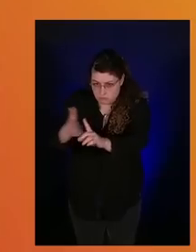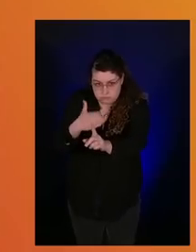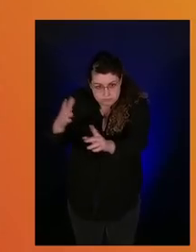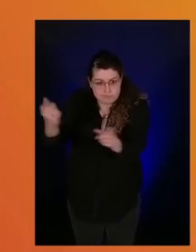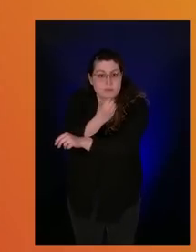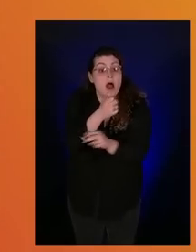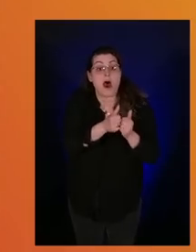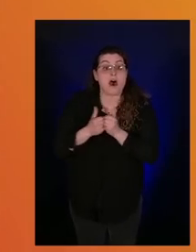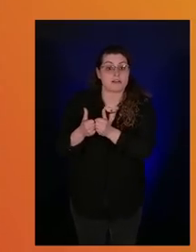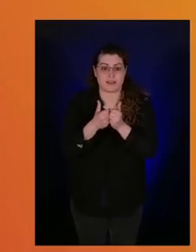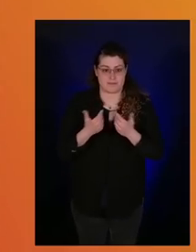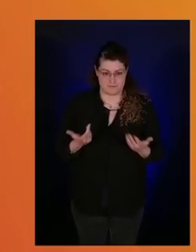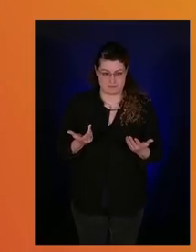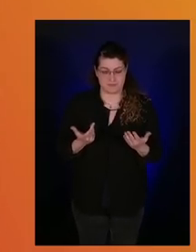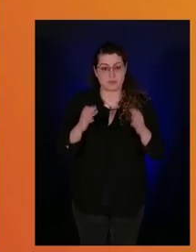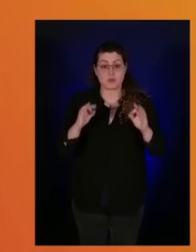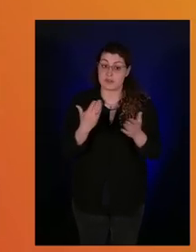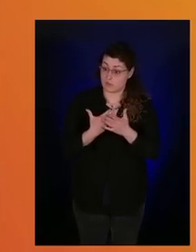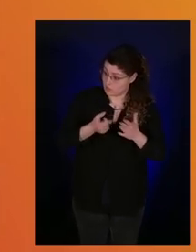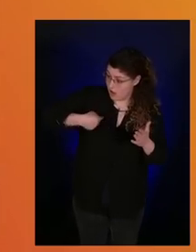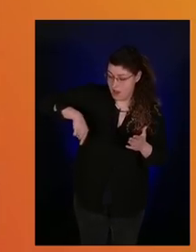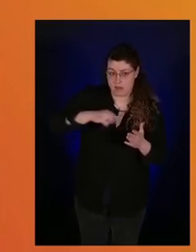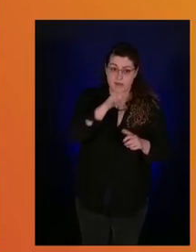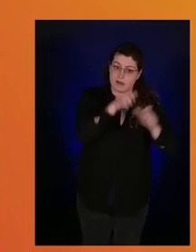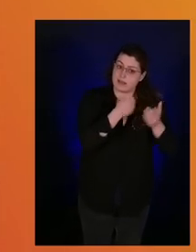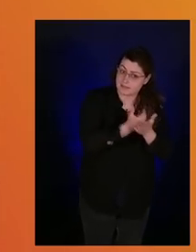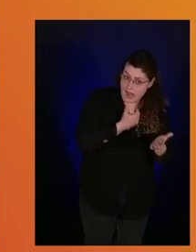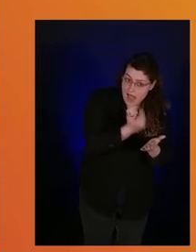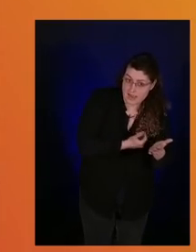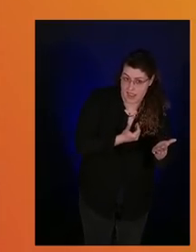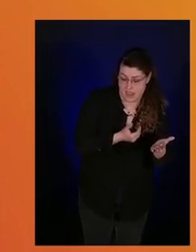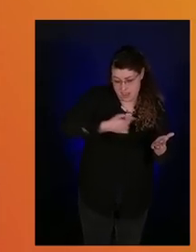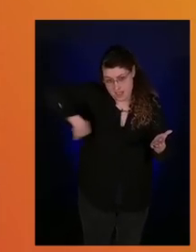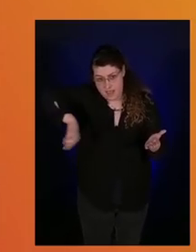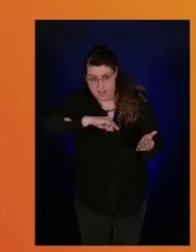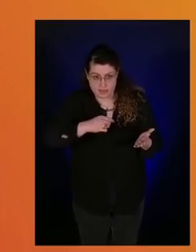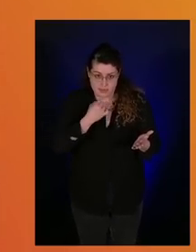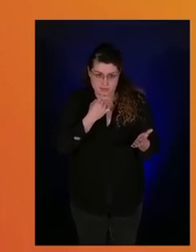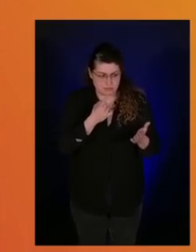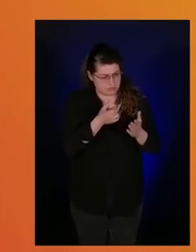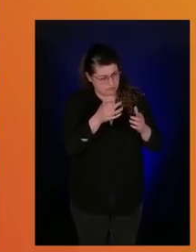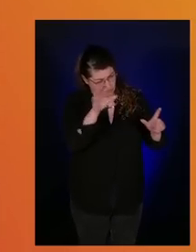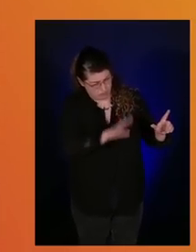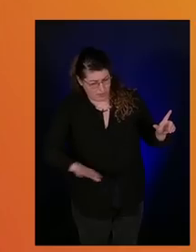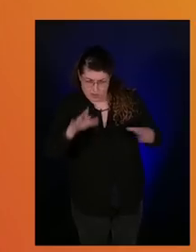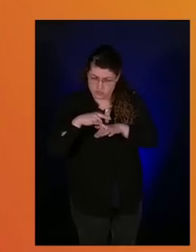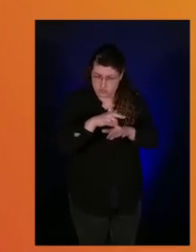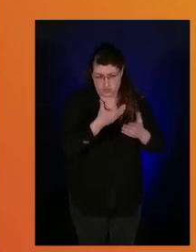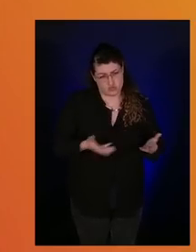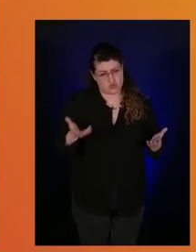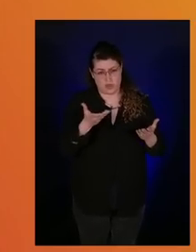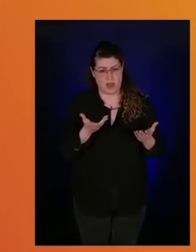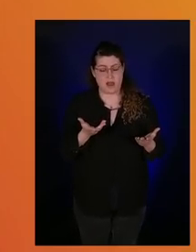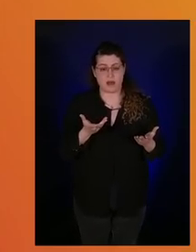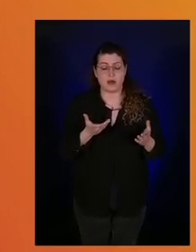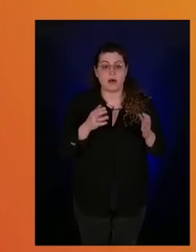c'est ce qu'apprécient dans ce mouvement que nous vivons les salariés et une large majeure partie de la population. Cette recherche